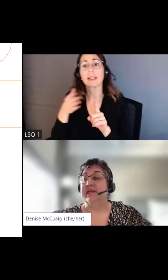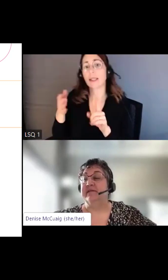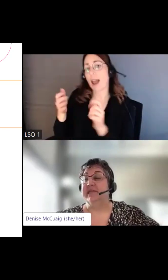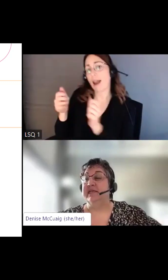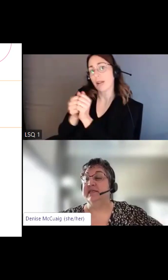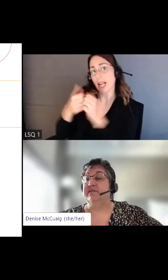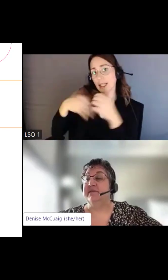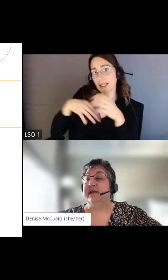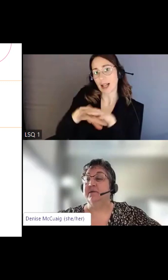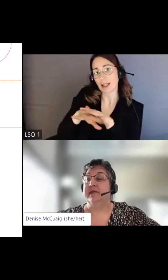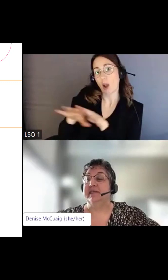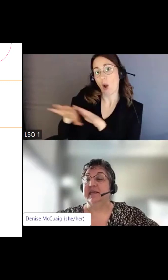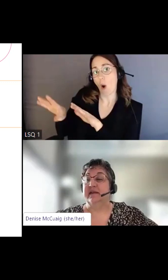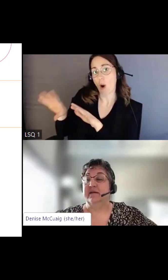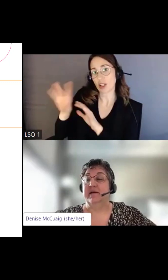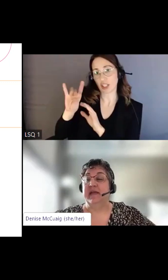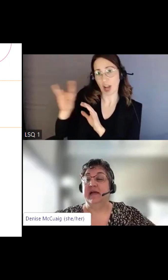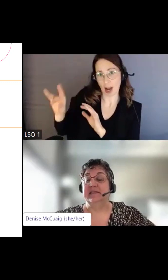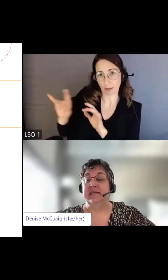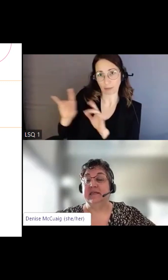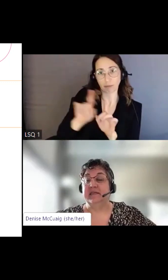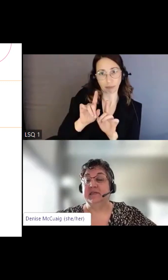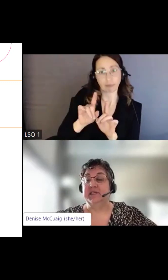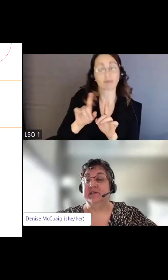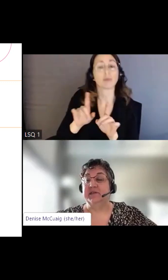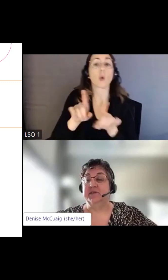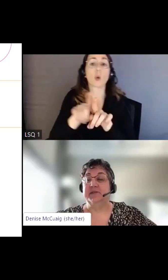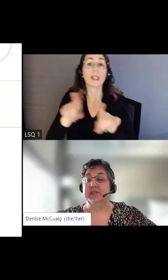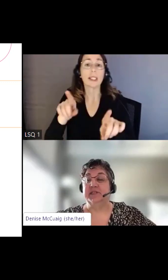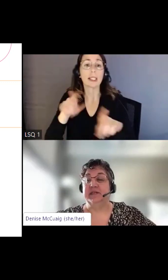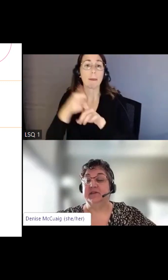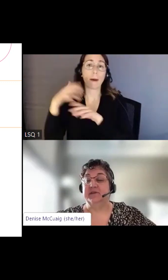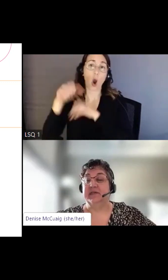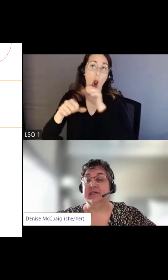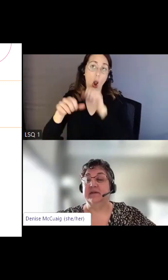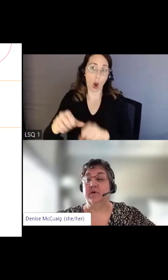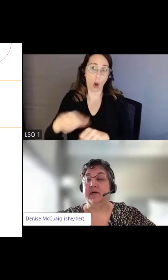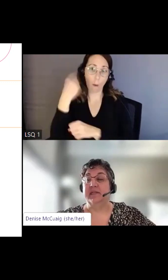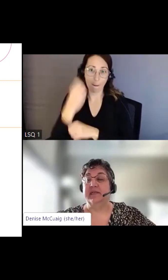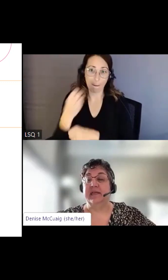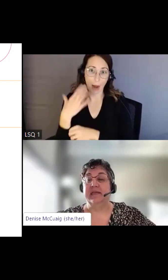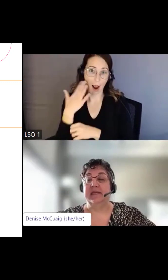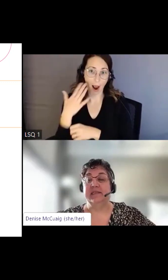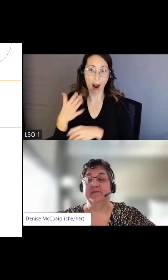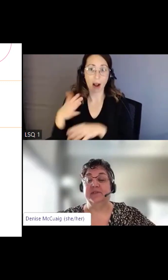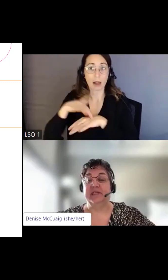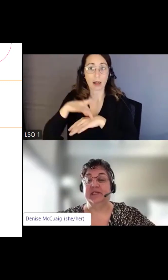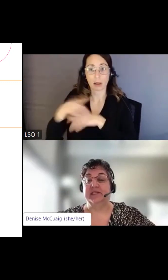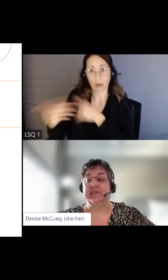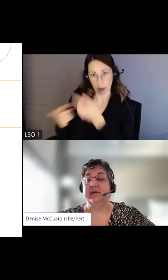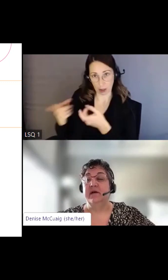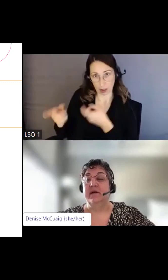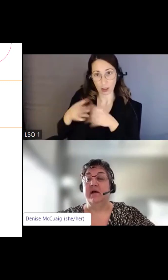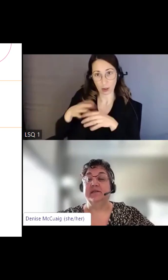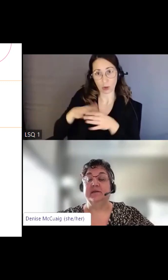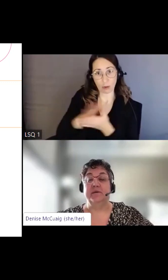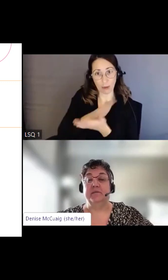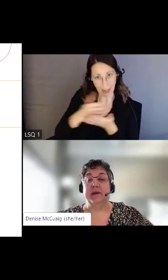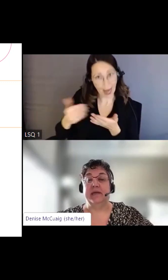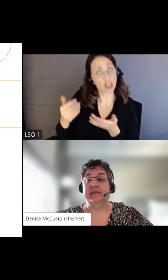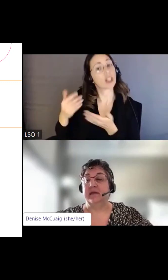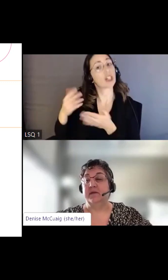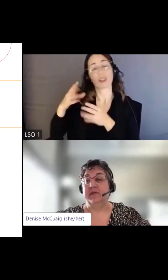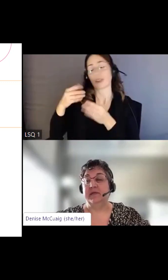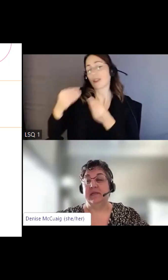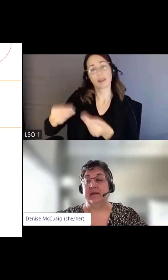blanc invité sur les territoires traditionnels partagés non cédés des Premières Nations, Kwantlen et Cathy, également connus sous le nom